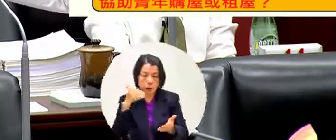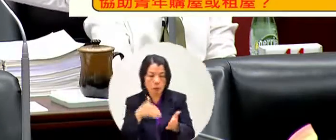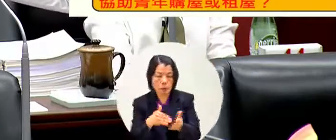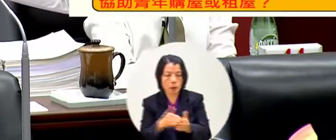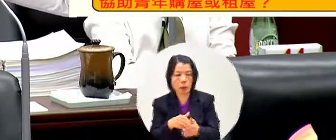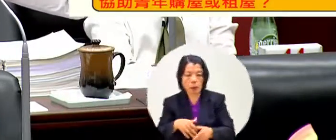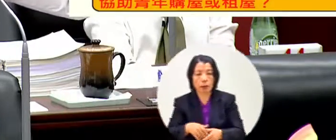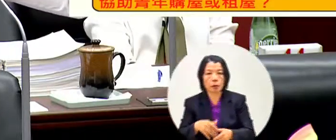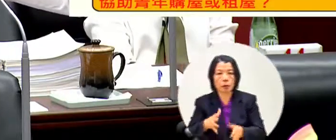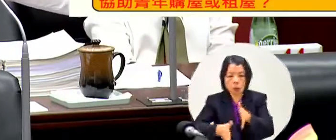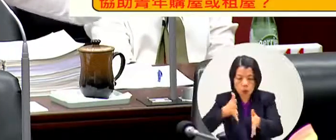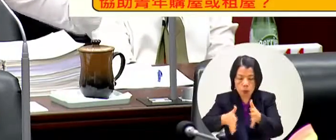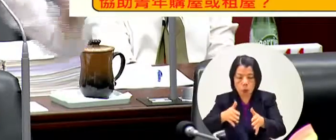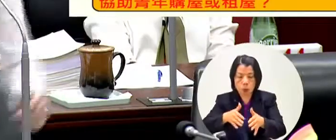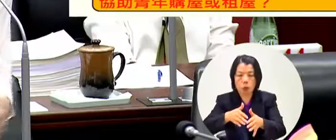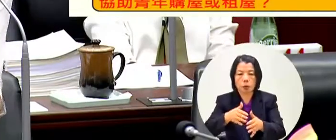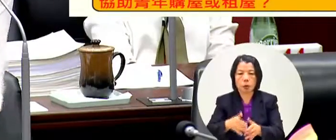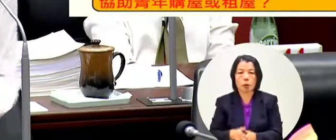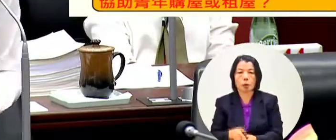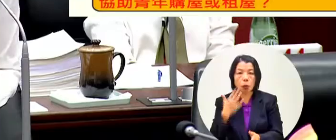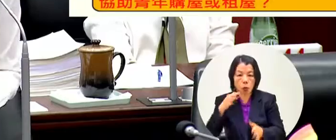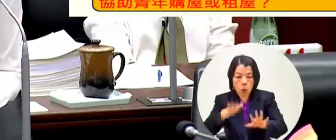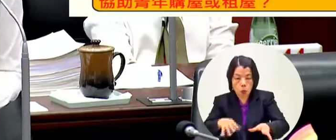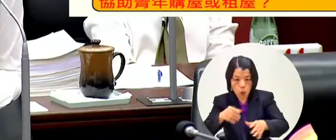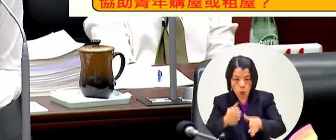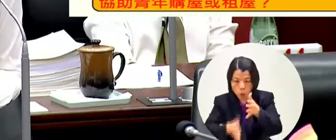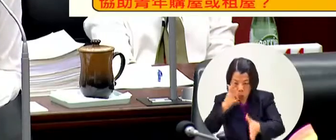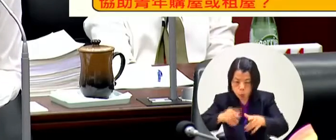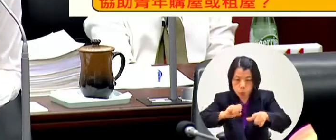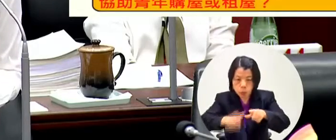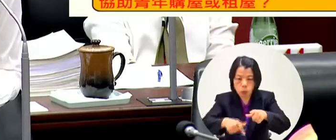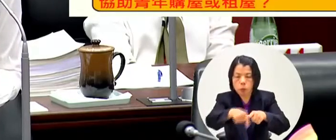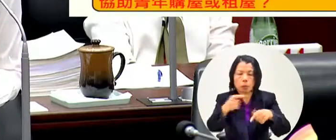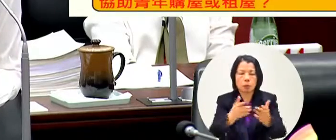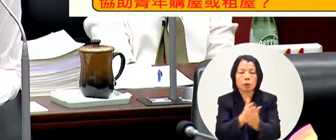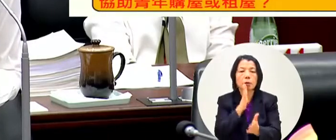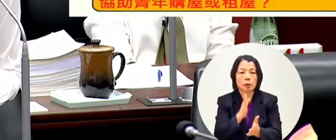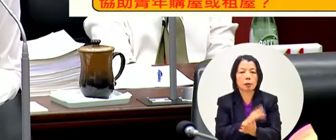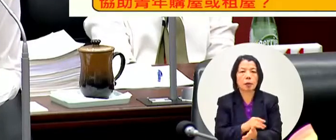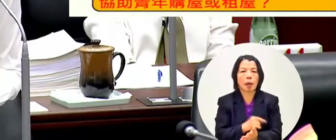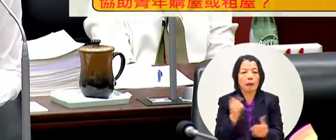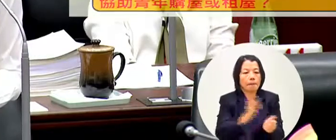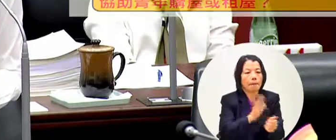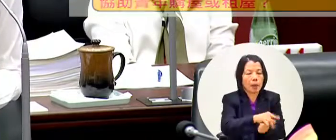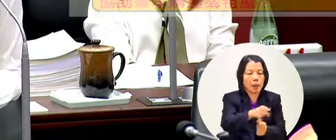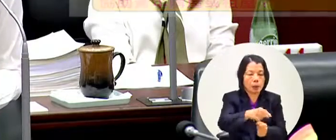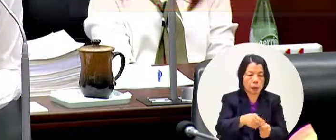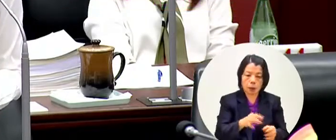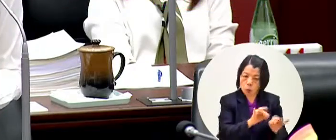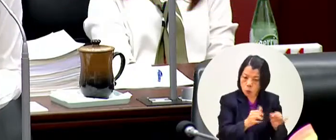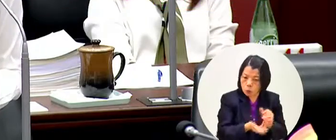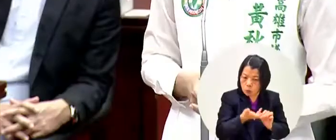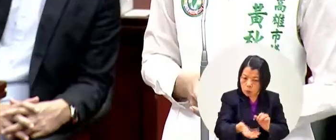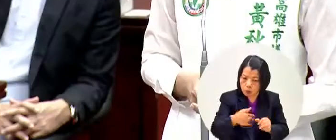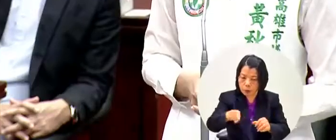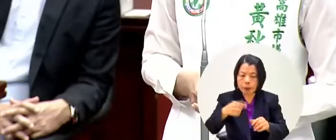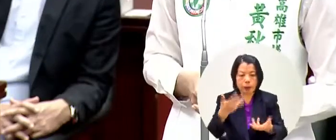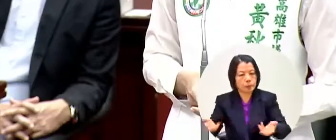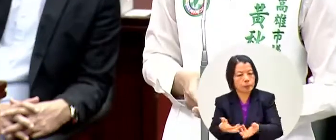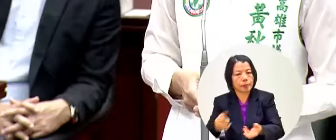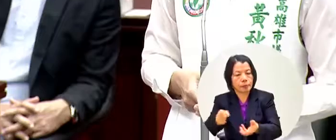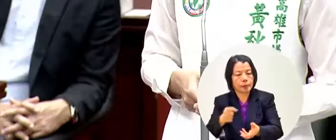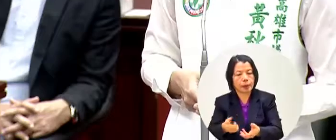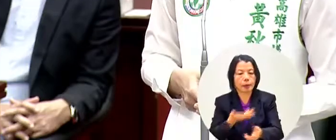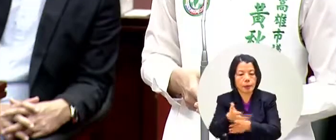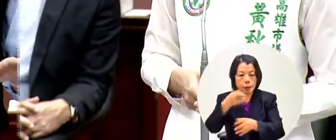可是他家中有多余的房间。那青年人不寂寞，可是青年人没有地方住，所以我们把老青结合也串起来，这